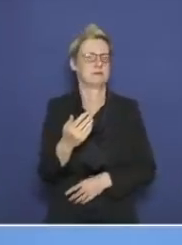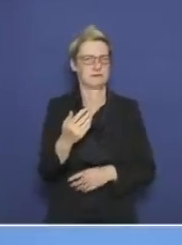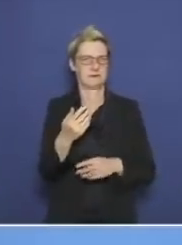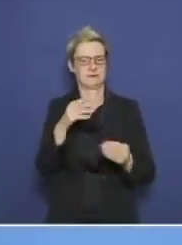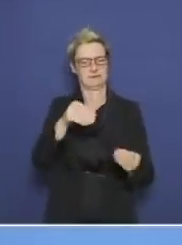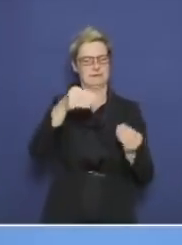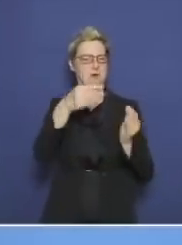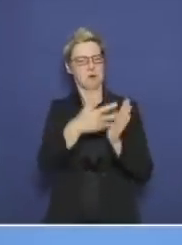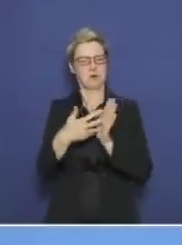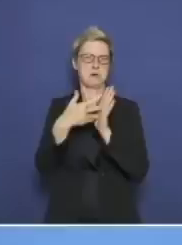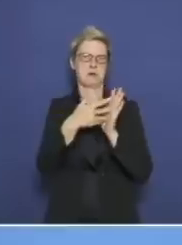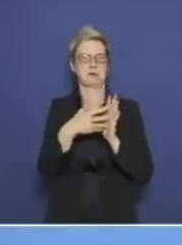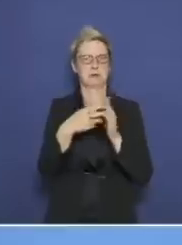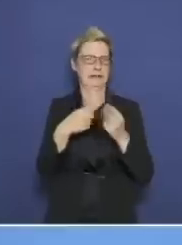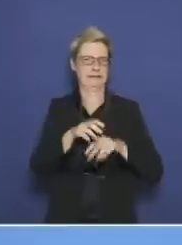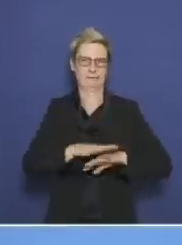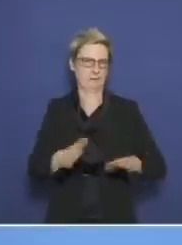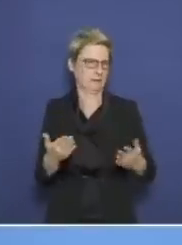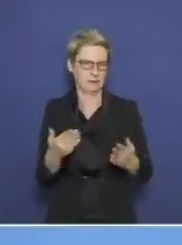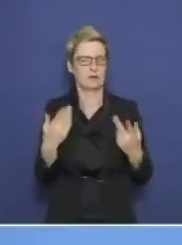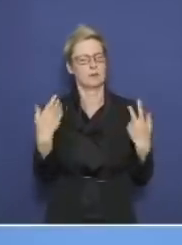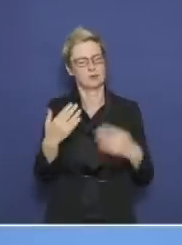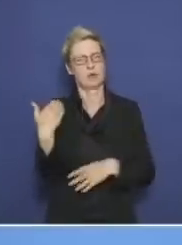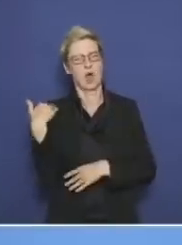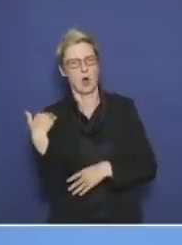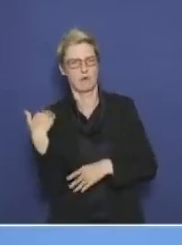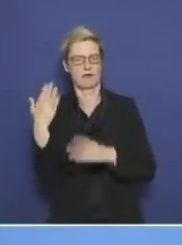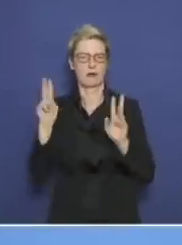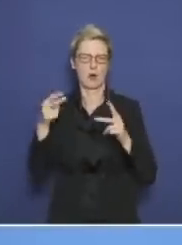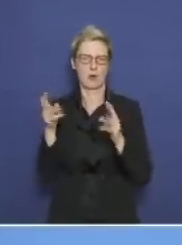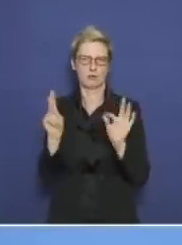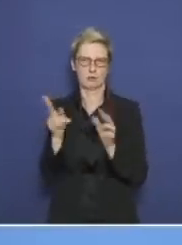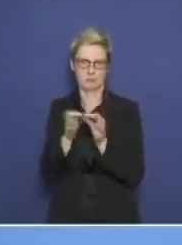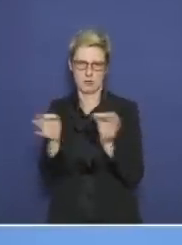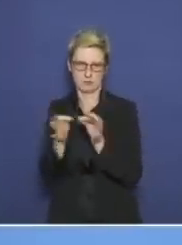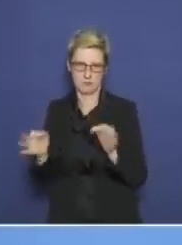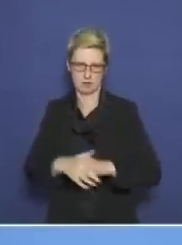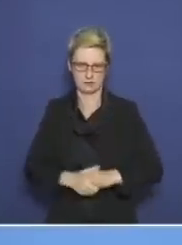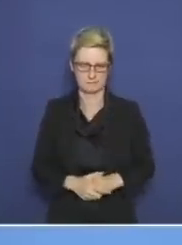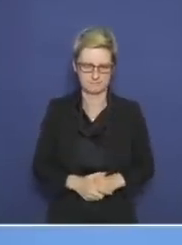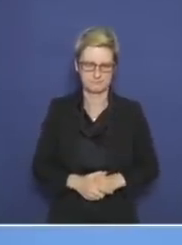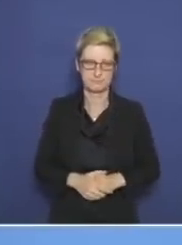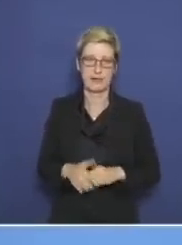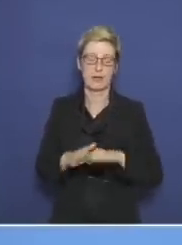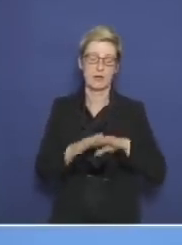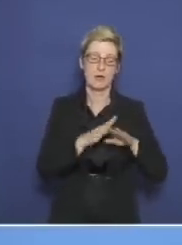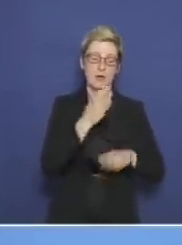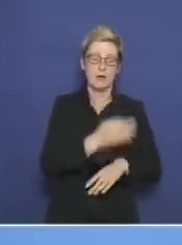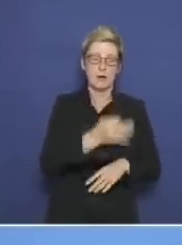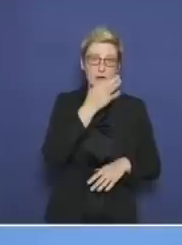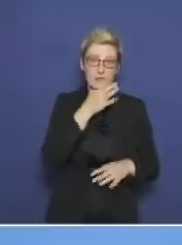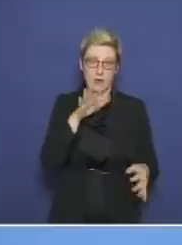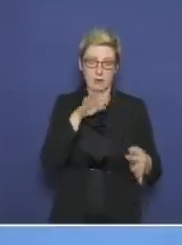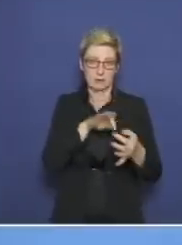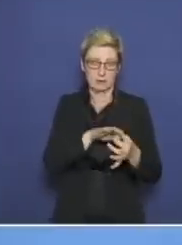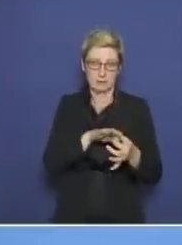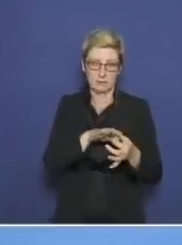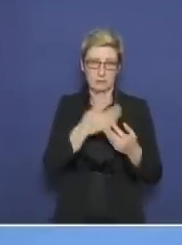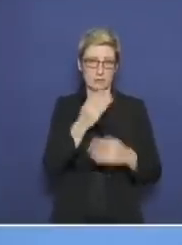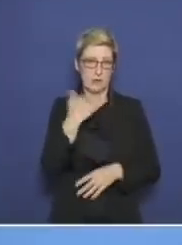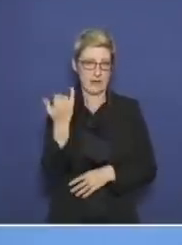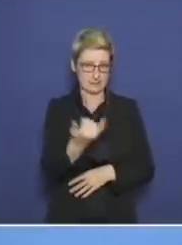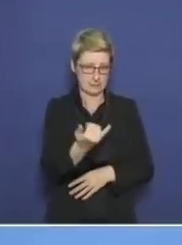kontrollieren, wie wir das unter vertretbarem Aufwand noch besser hinkriegen. Was die Frage angeht der